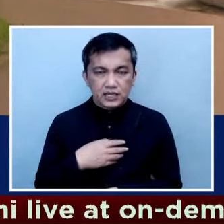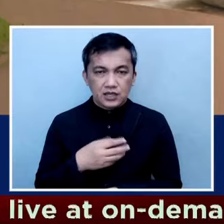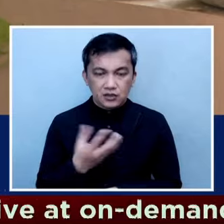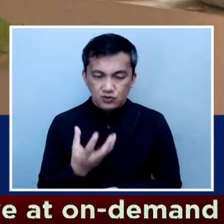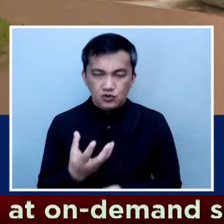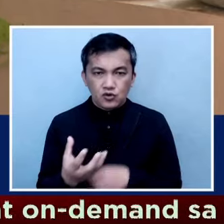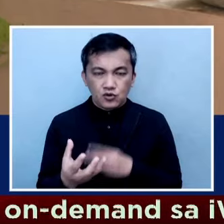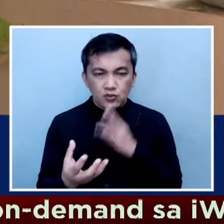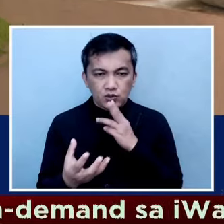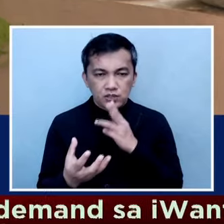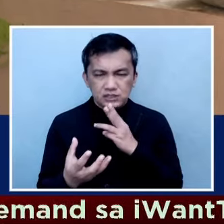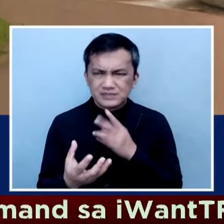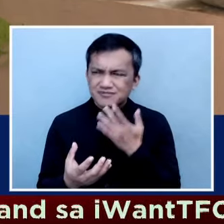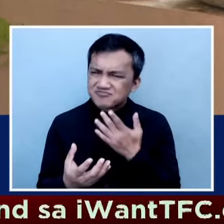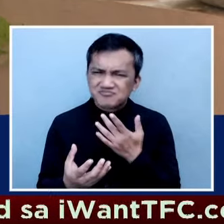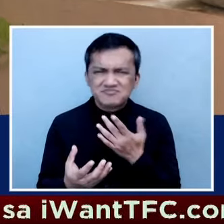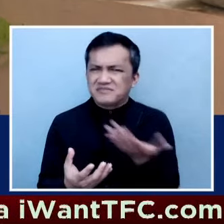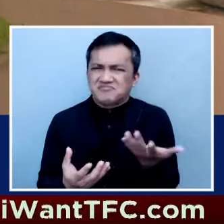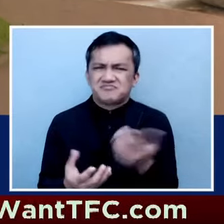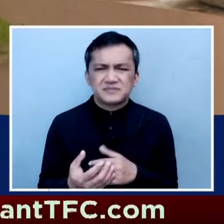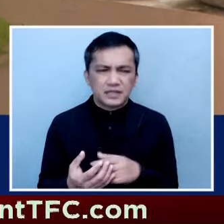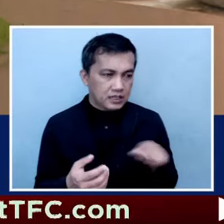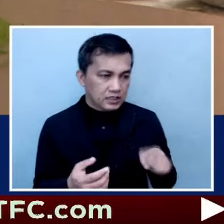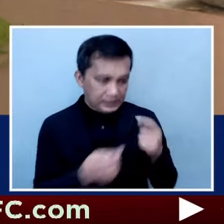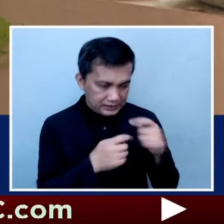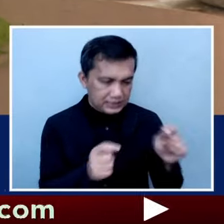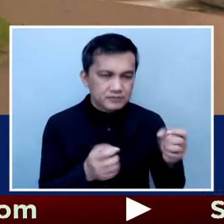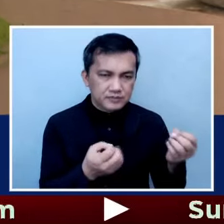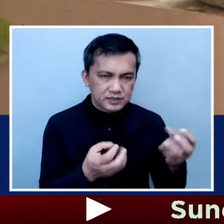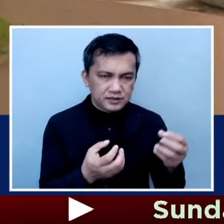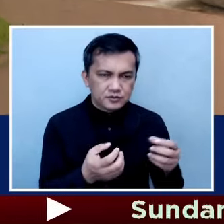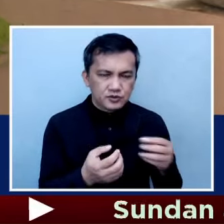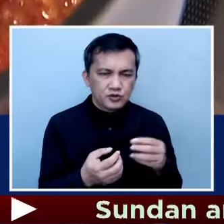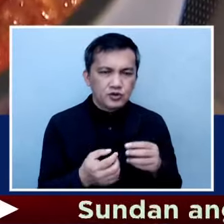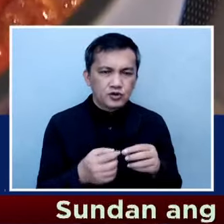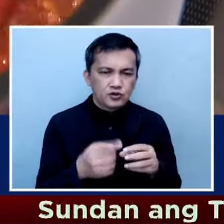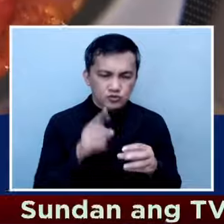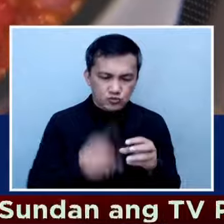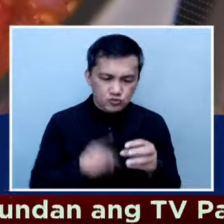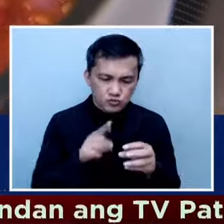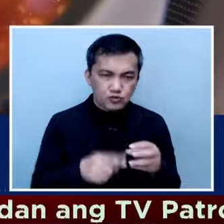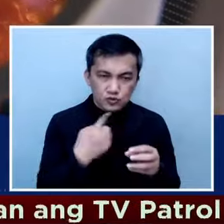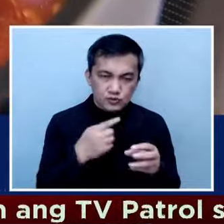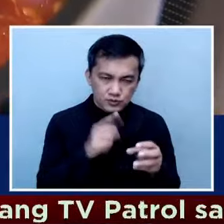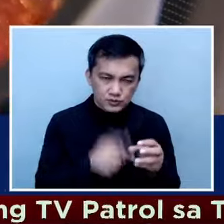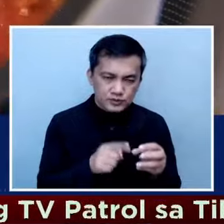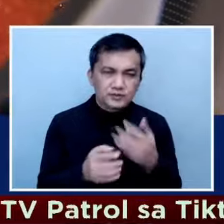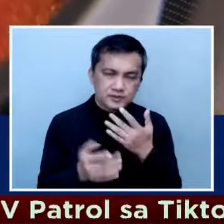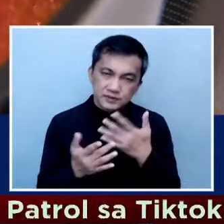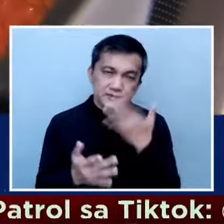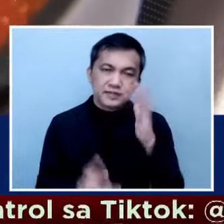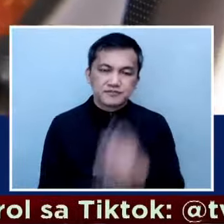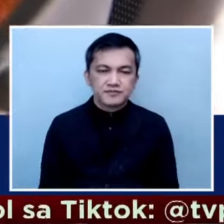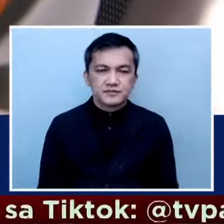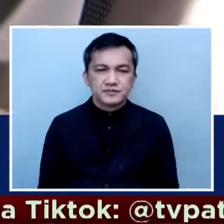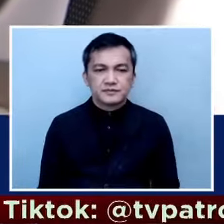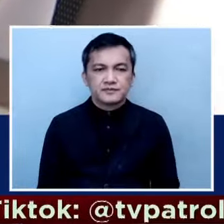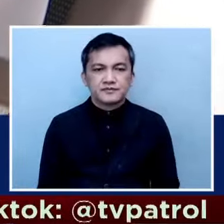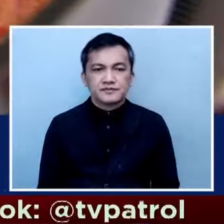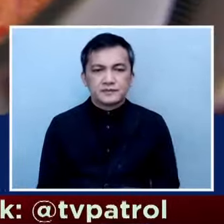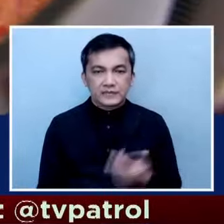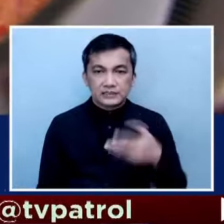ganun kalasa. So nag-try ako ng maraming tomatoes at mas masarap siya. Sunod na ilagay ang pangalawang hugas bigas